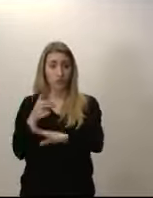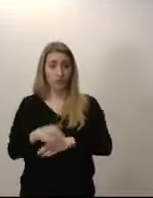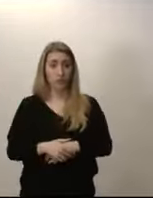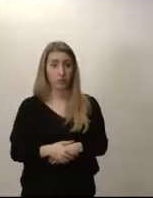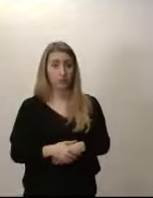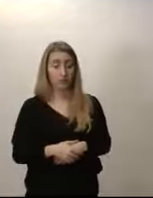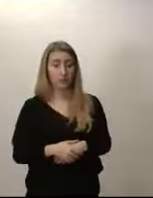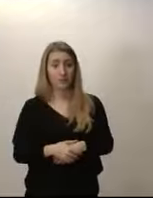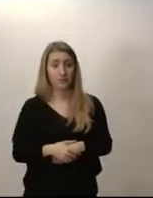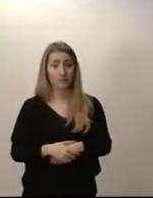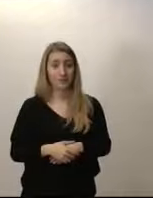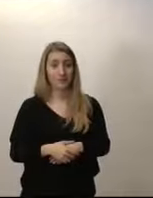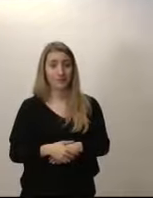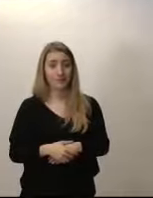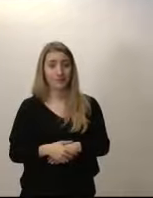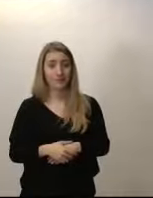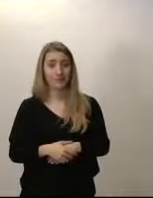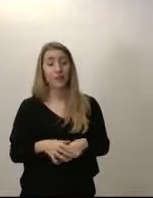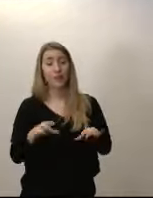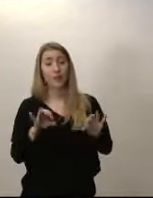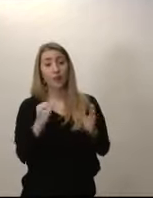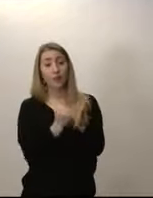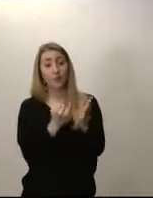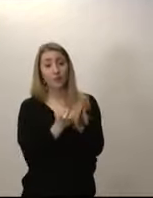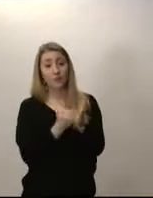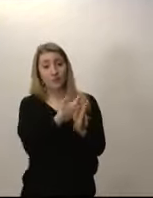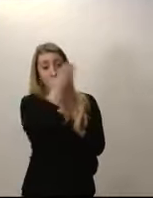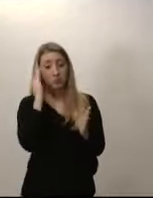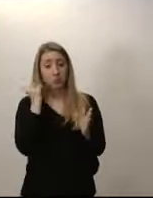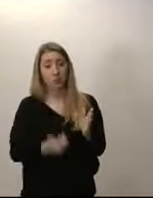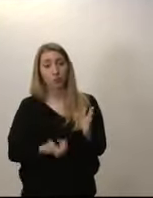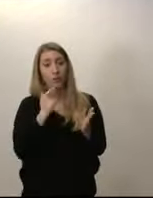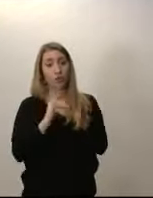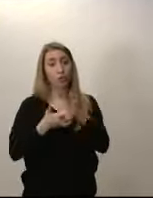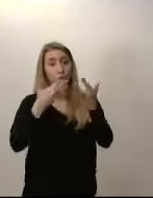produit des impositions directes, je ne sais pas si c'est utile de lister tous les chiffres.